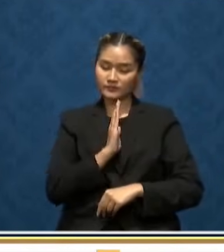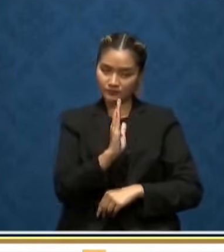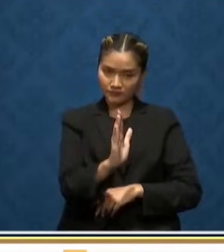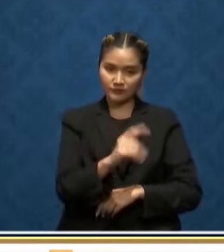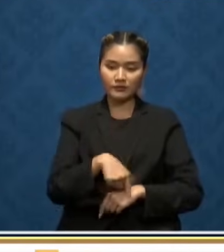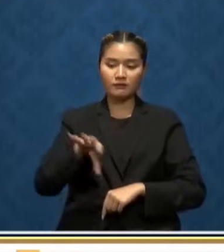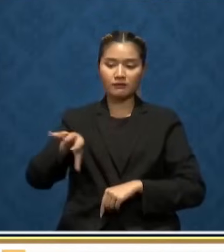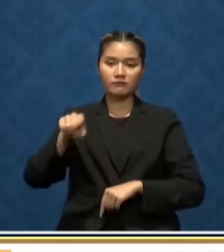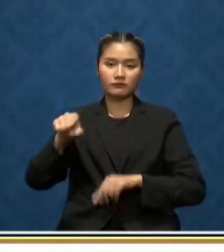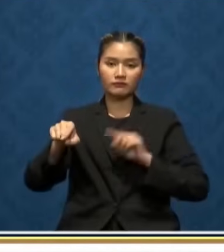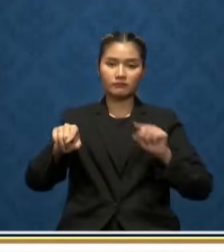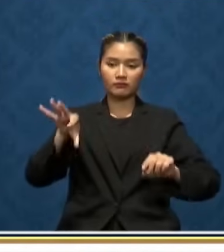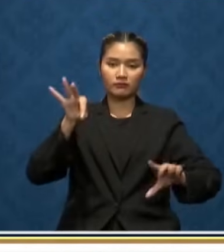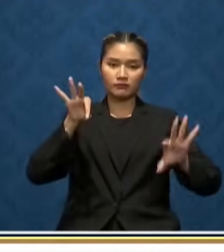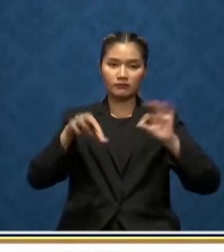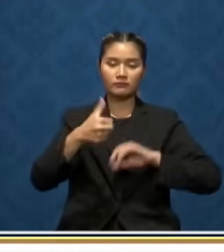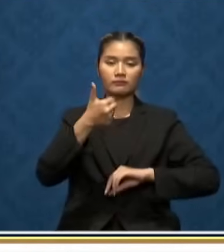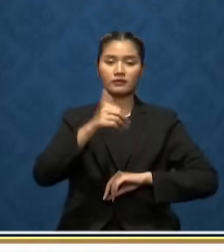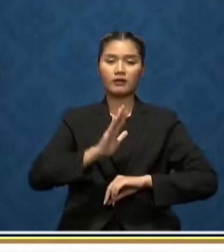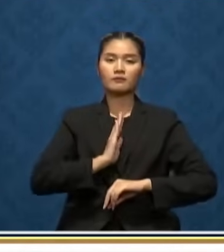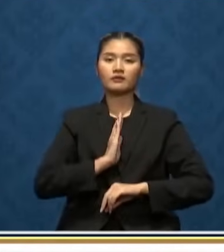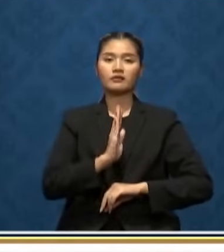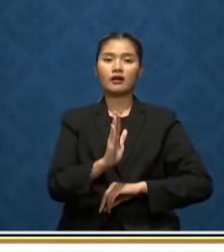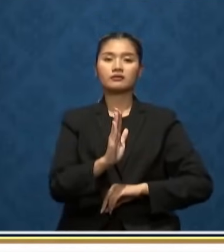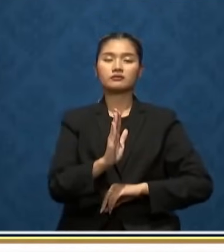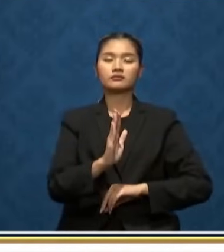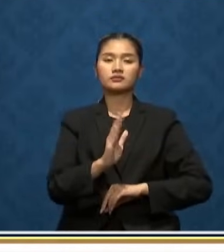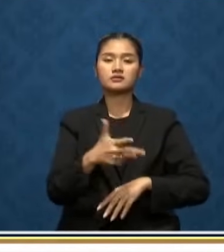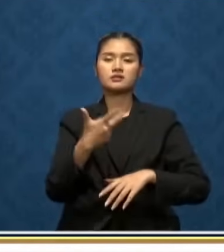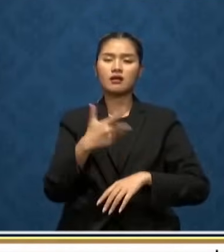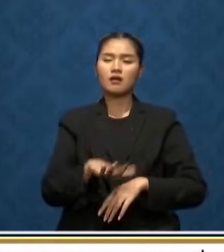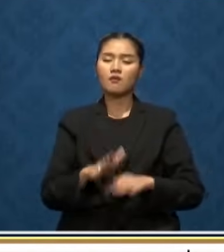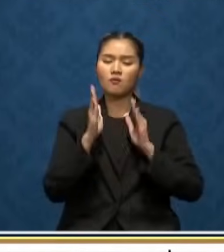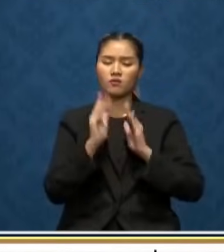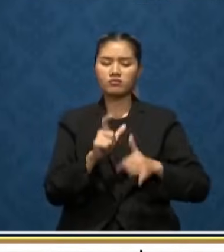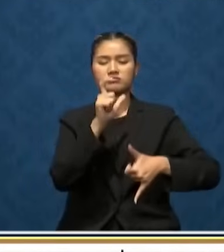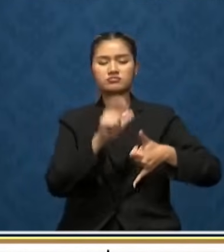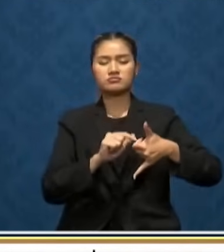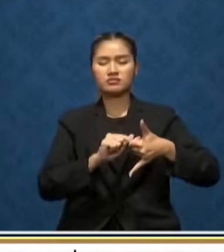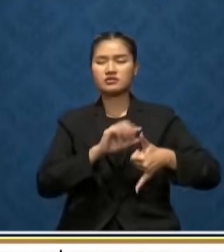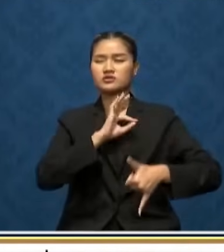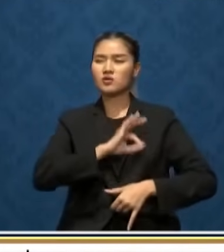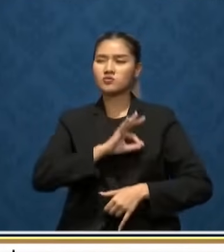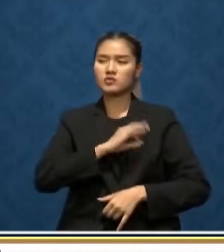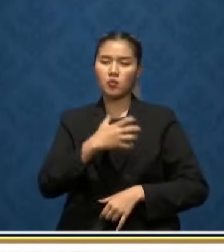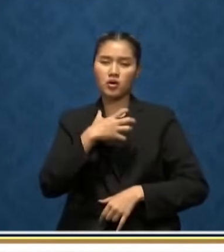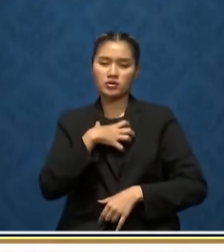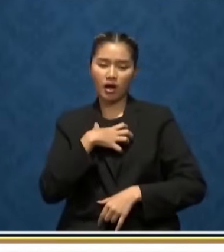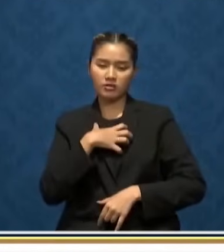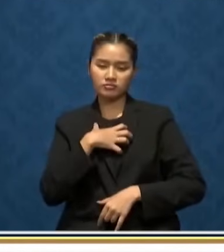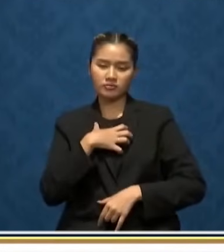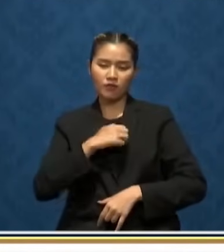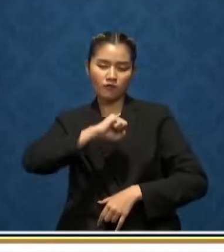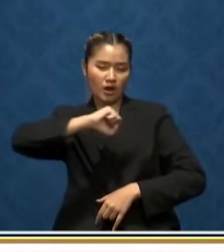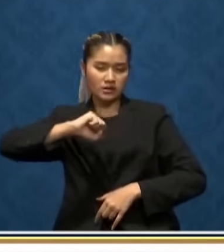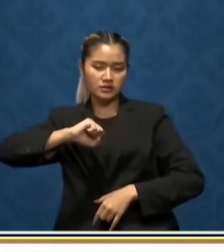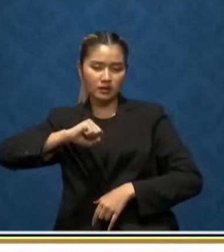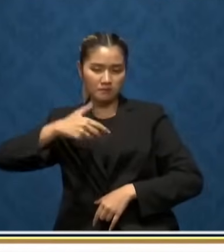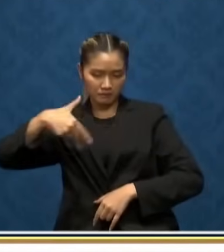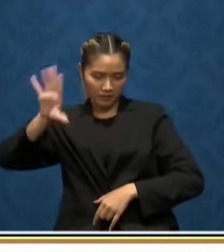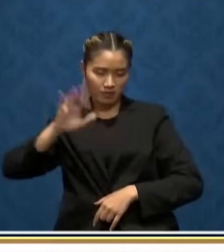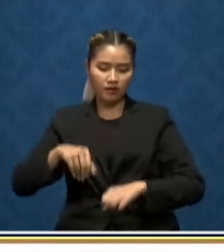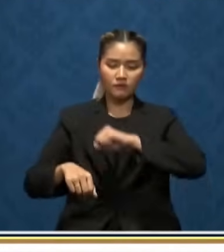ไม่เลือกข้างคนก็จะมีความรู้สึกว่าอยากจะไปดูที่เลือกข้างเพรา